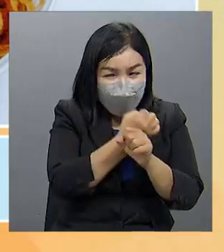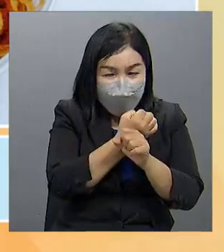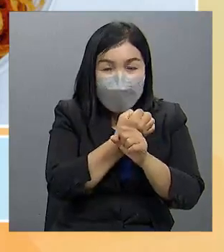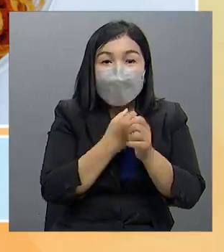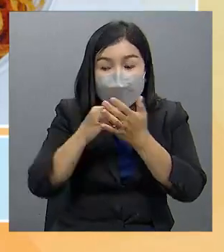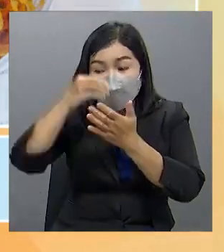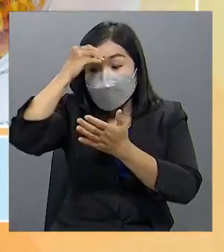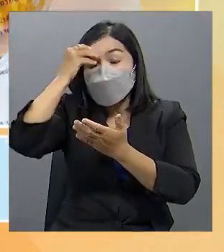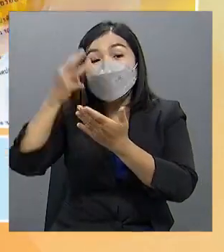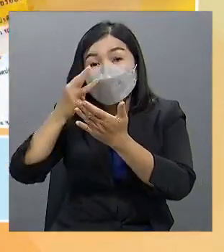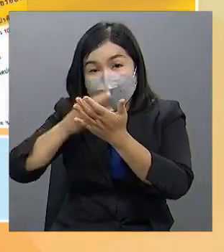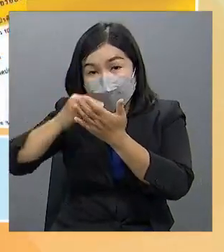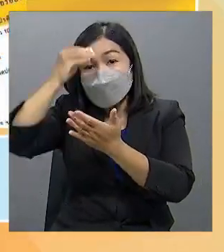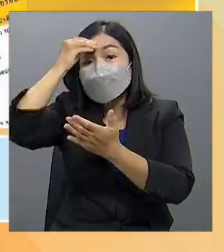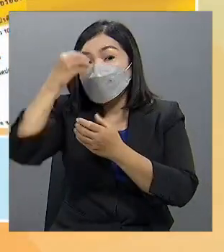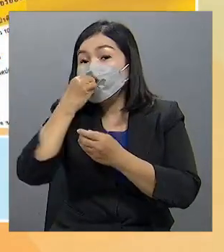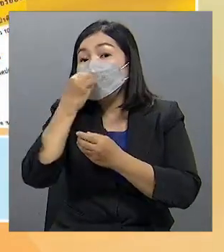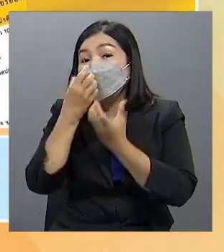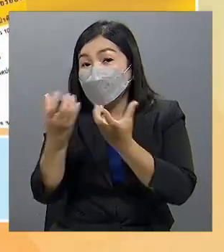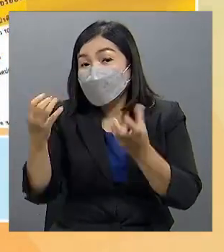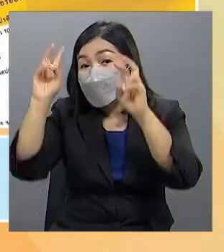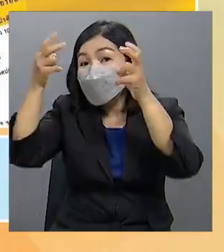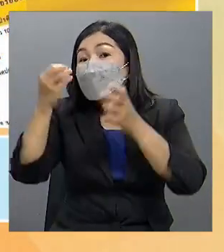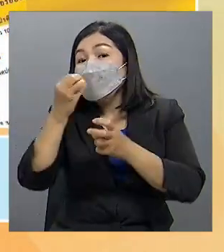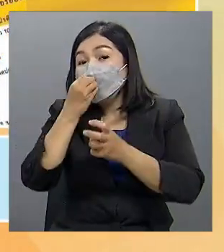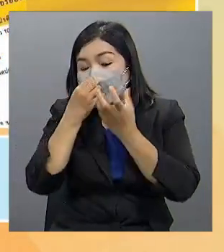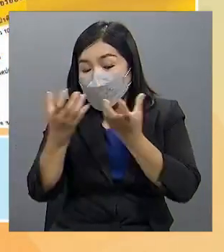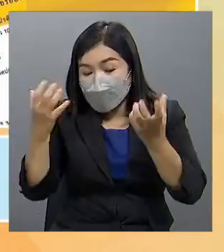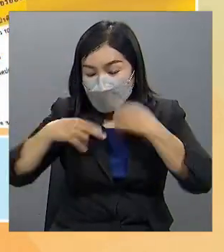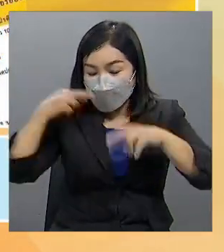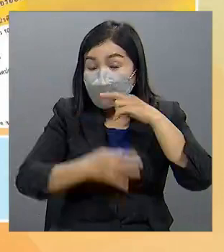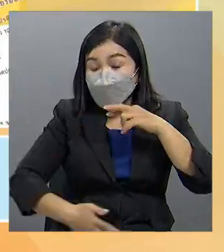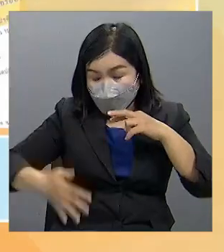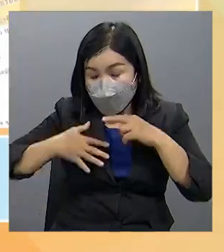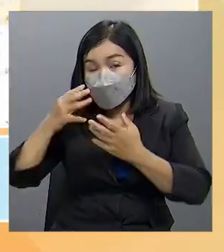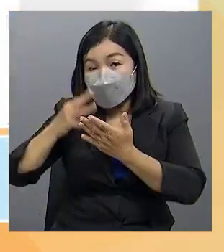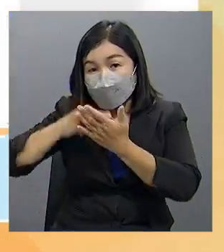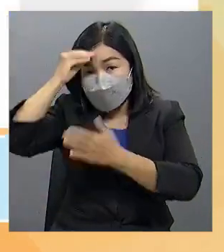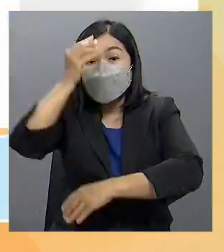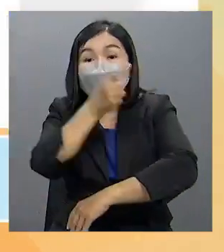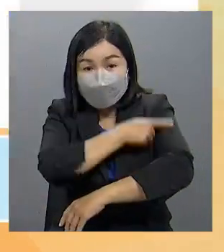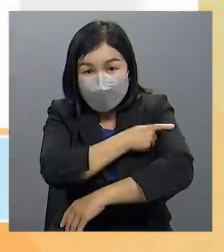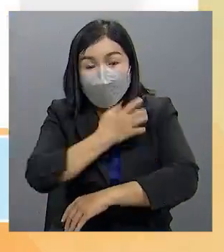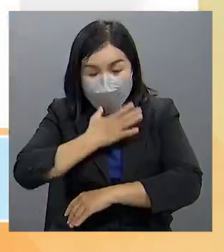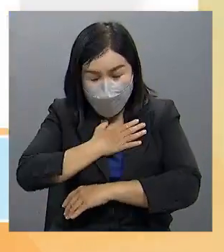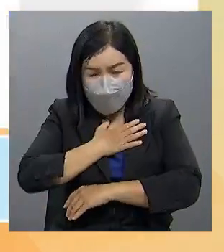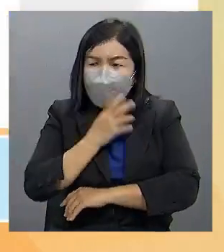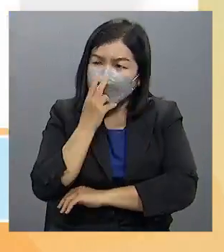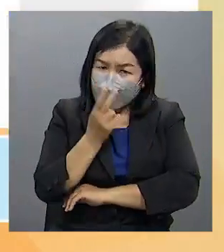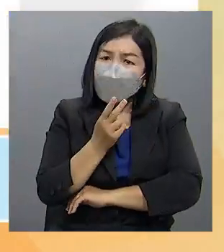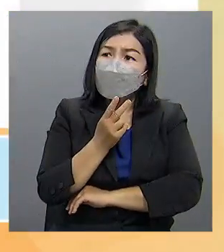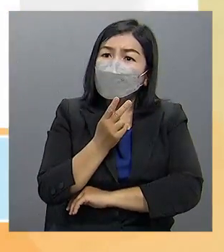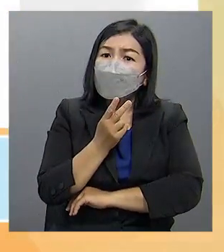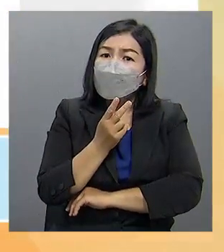ายอาหารอยู่แล้วเนาะเกี่ยวกับสุขภาพอยู่แล้วเนี่ยผมก็มองว่าเครื่องเร